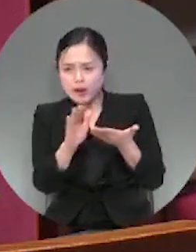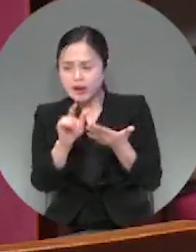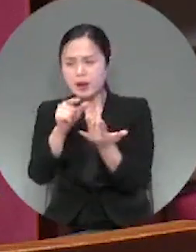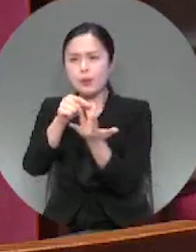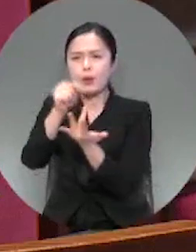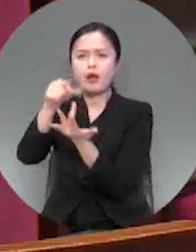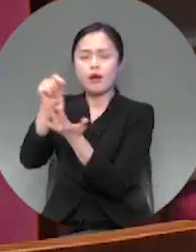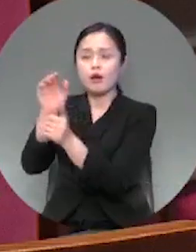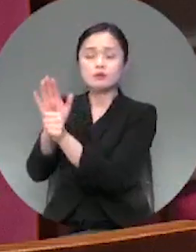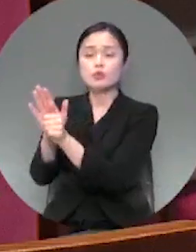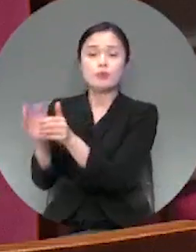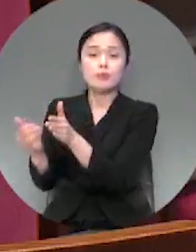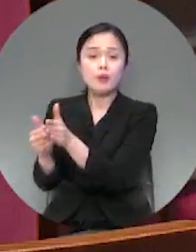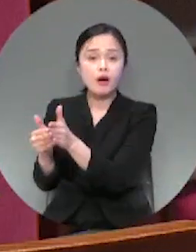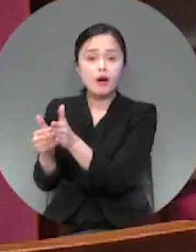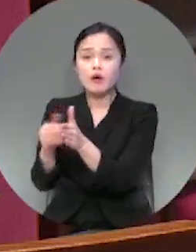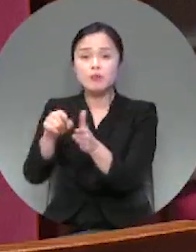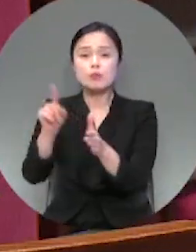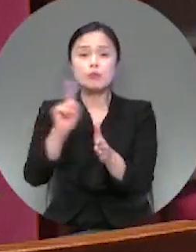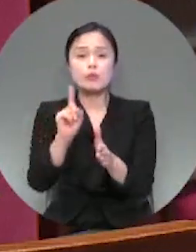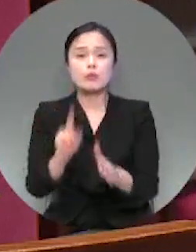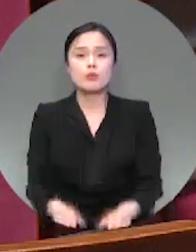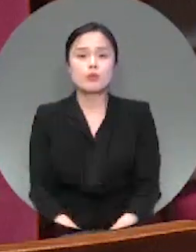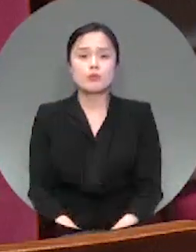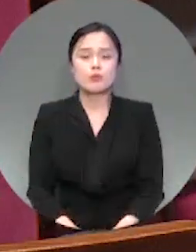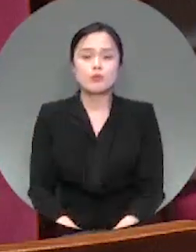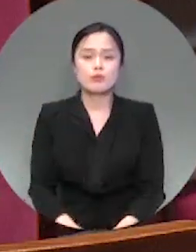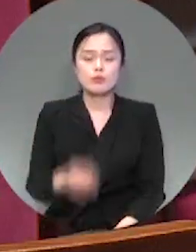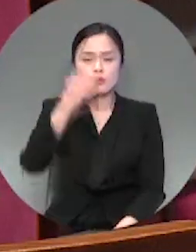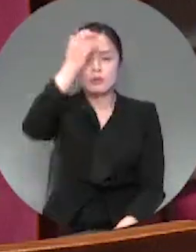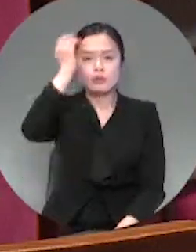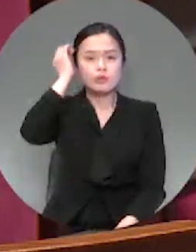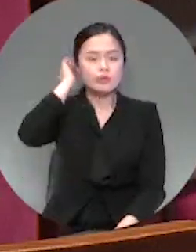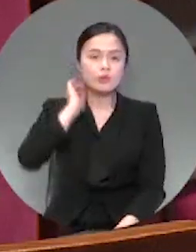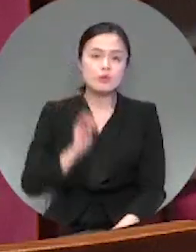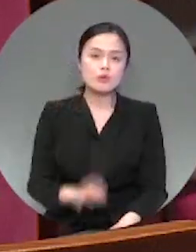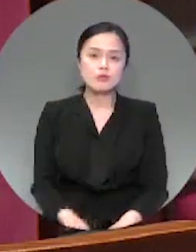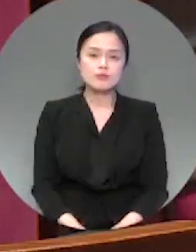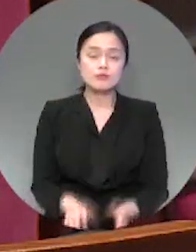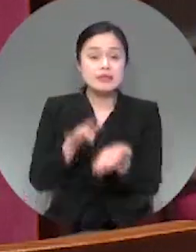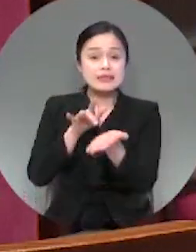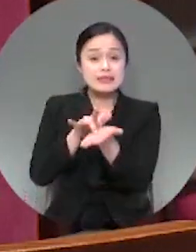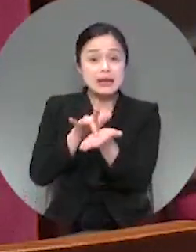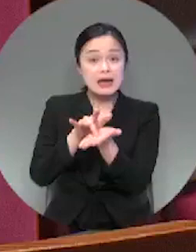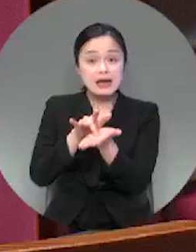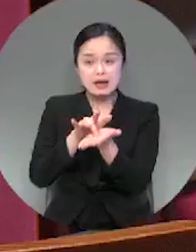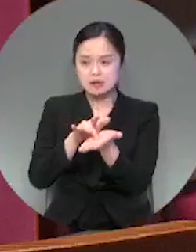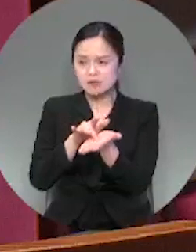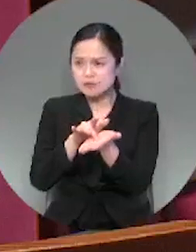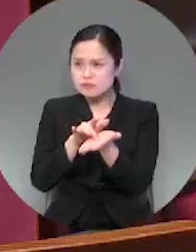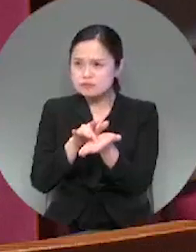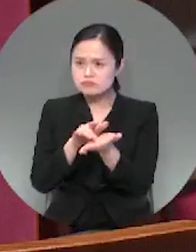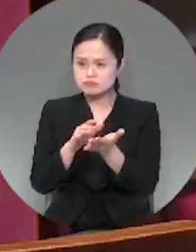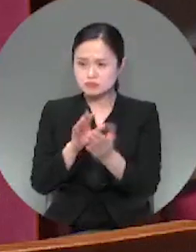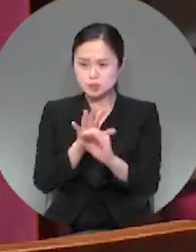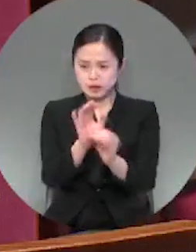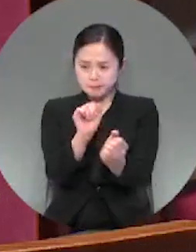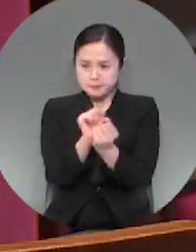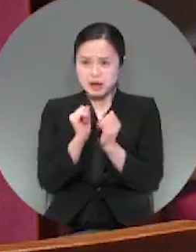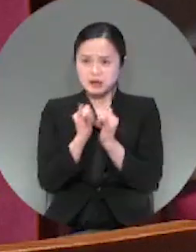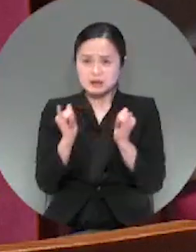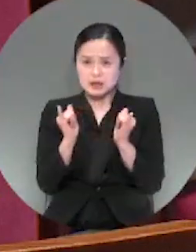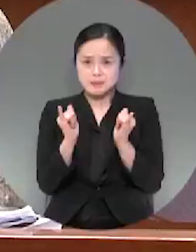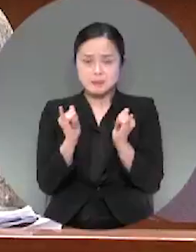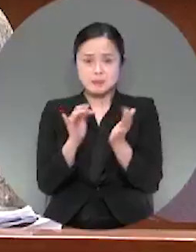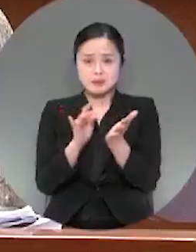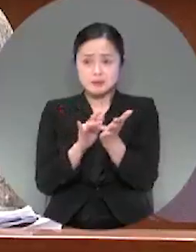환자인데 약이 있는데 못 먹는 거 하고 약을 못 저 하는 거하고는 완전히 다른 문제 아닙니까? 네,